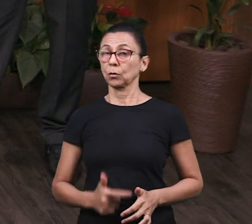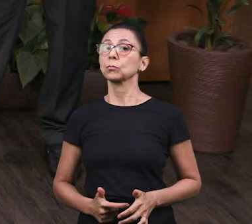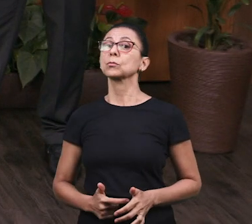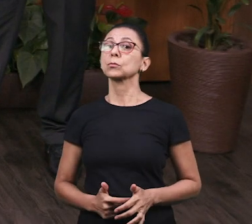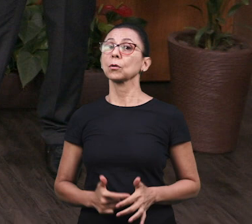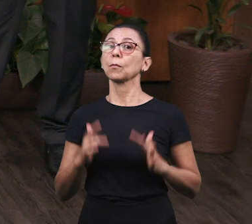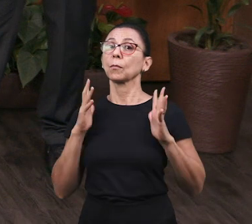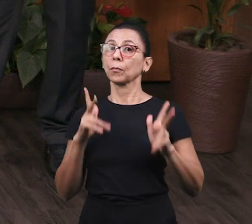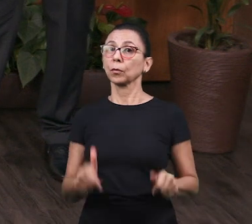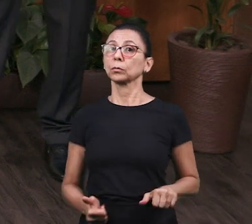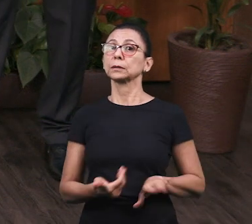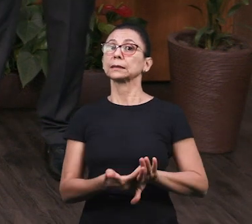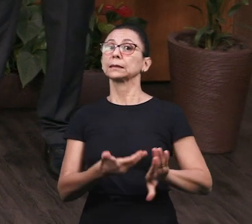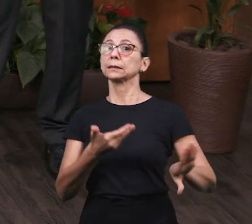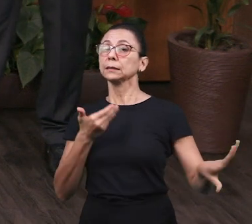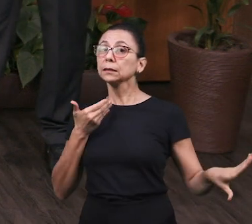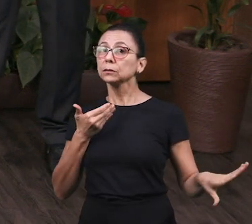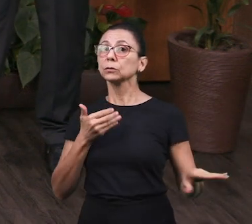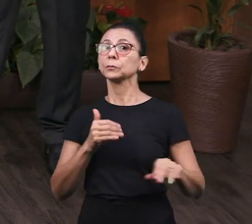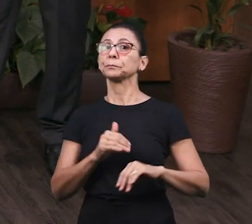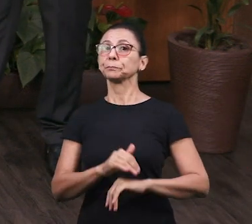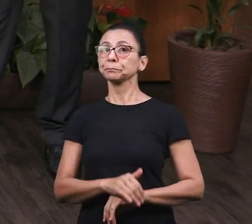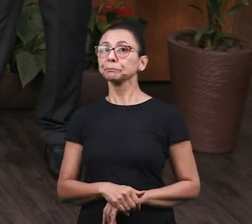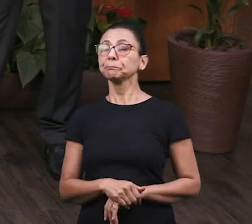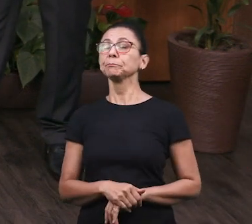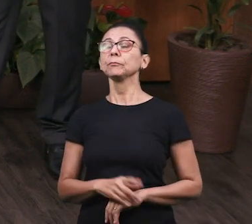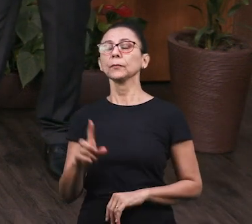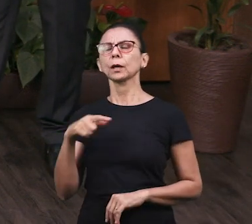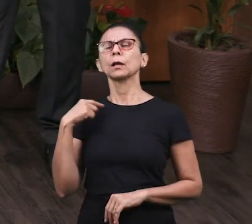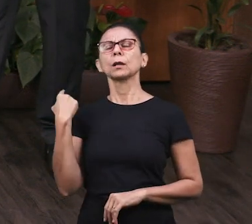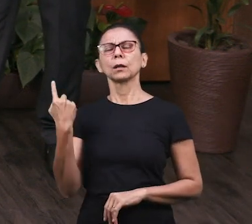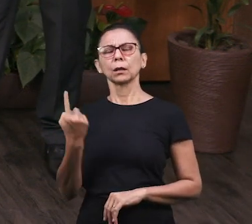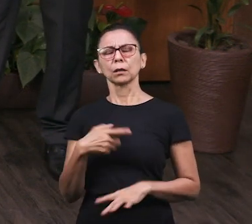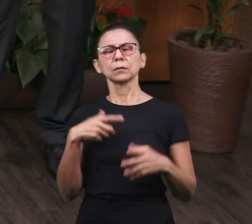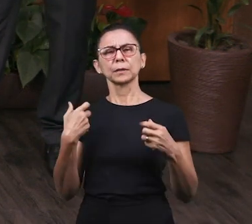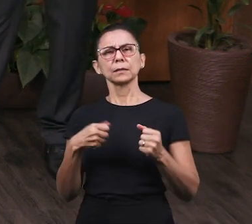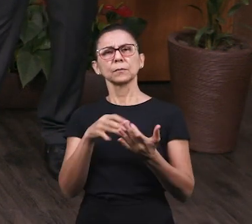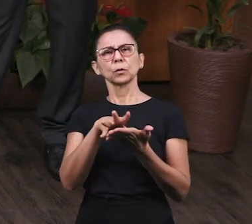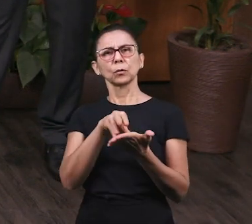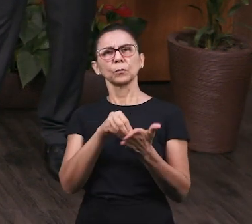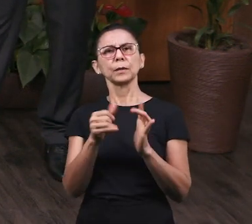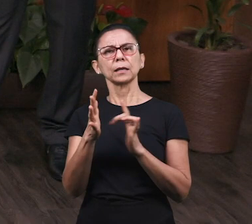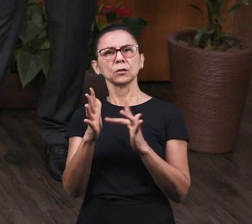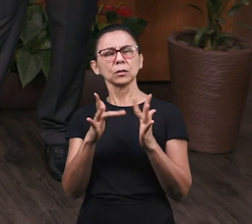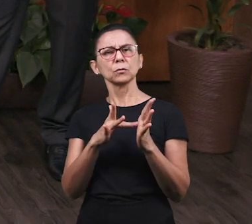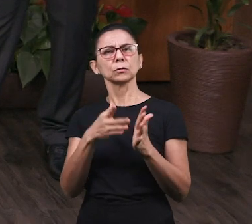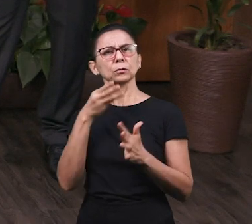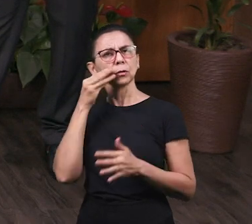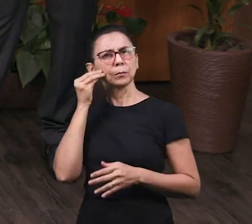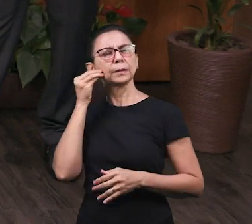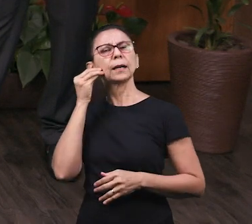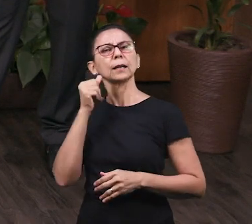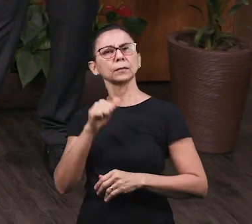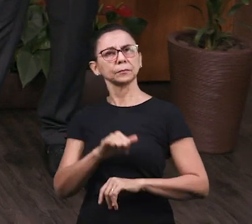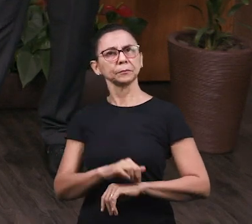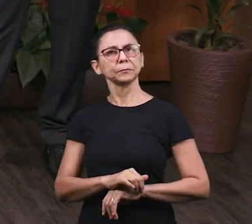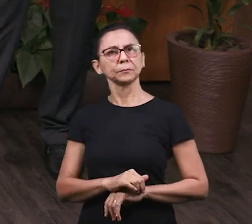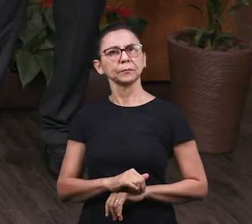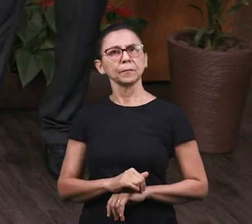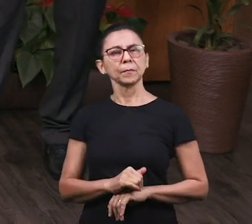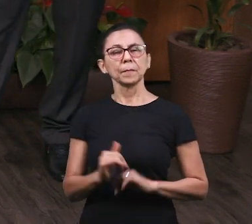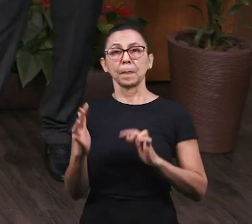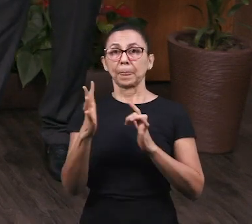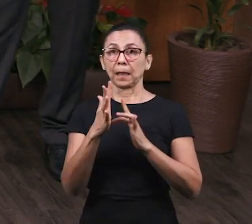Seigneur a vécu, nous devons vivre dans cet évangile, dans son chemin. En vérité, le